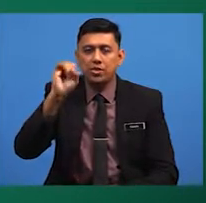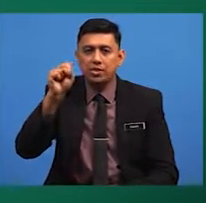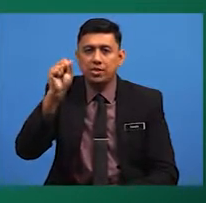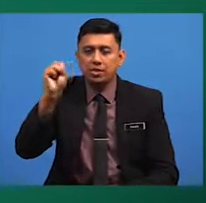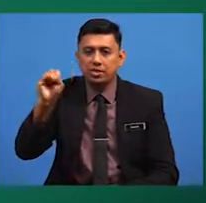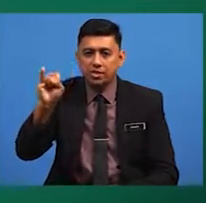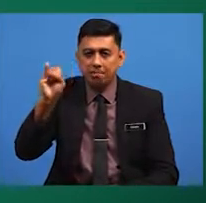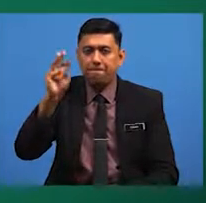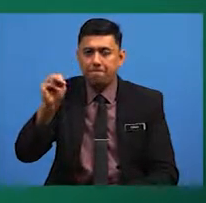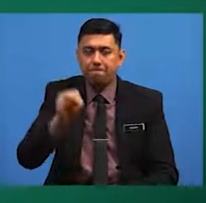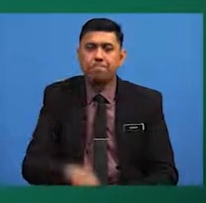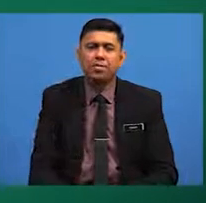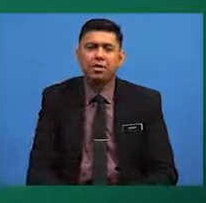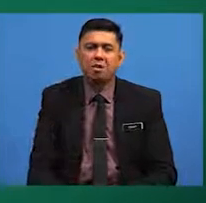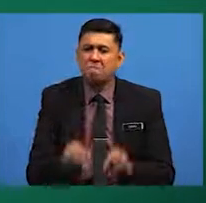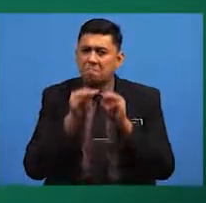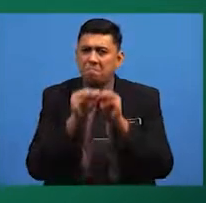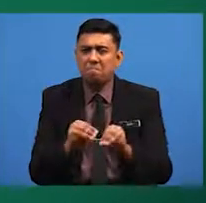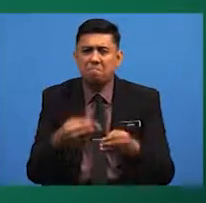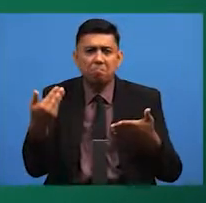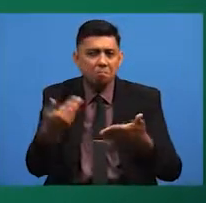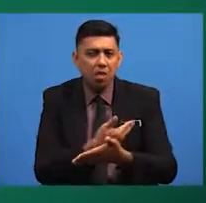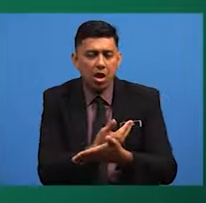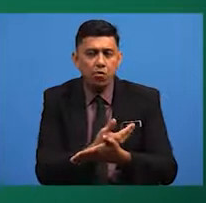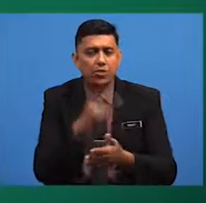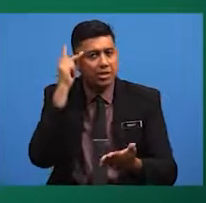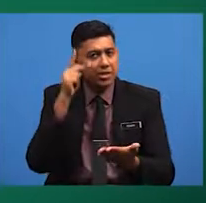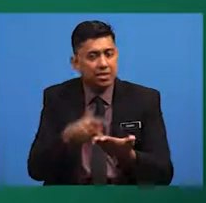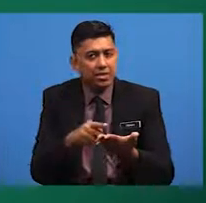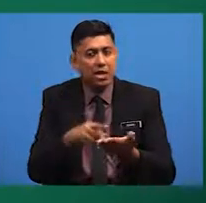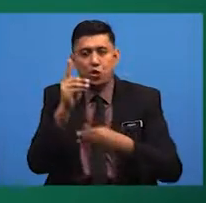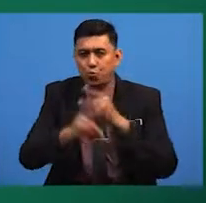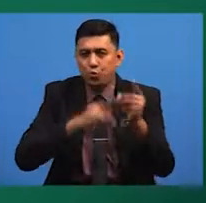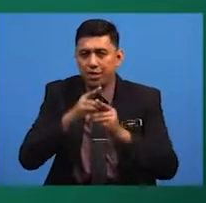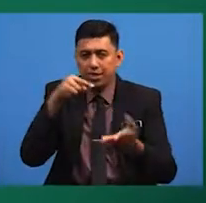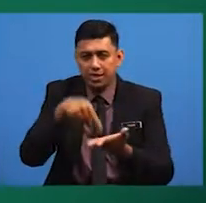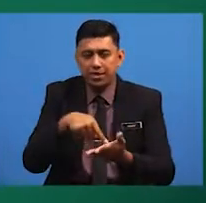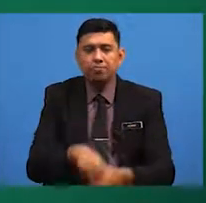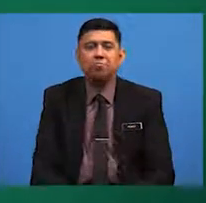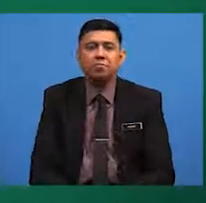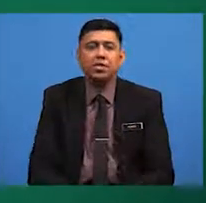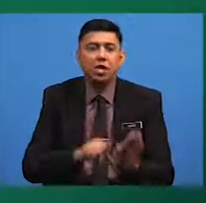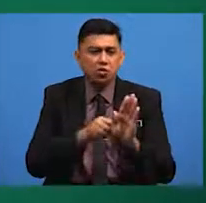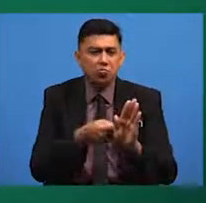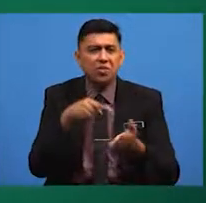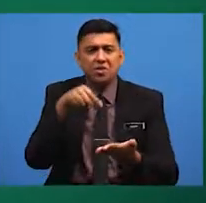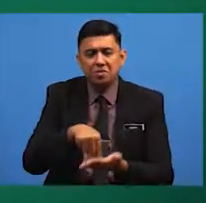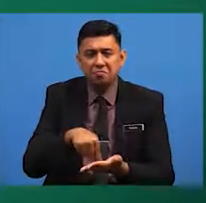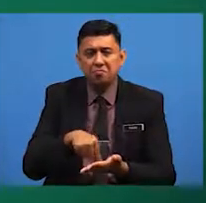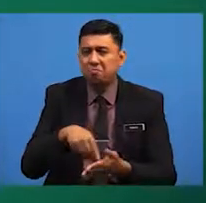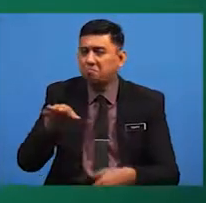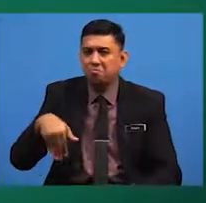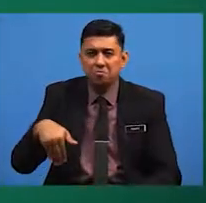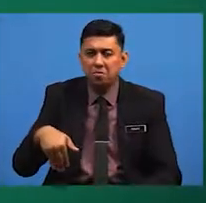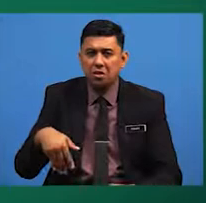yang cukup Bolehkah tekan masih lagi baru diperkenalkan di dunia ini sumber tenaga ini masih